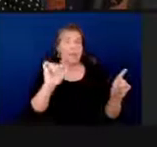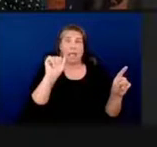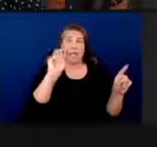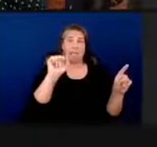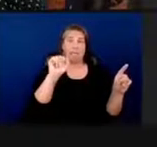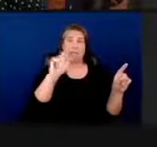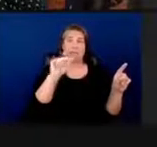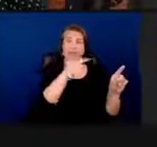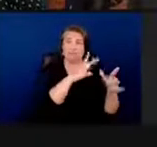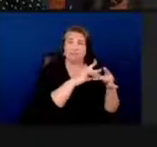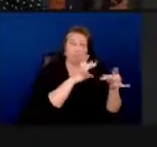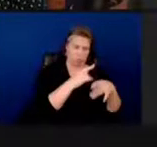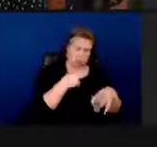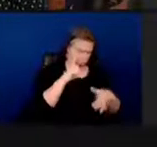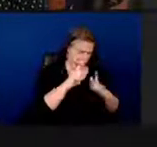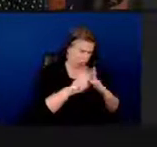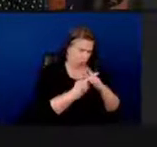في